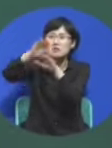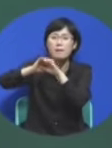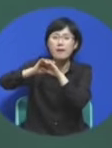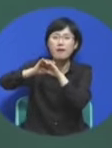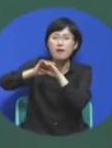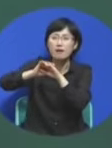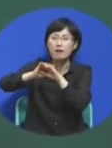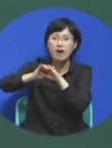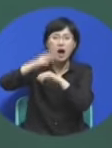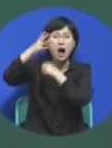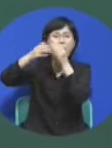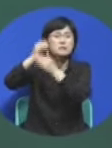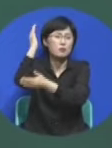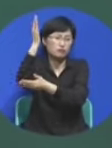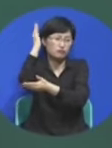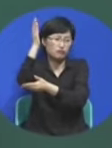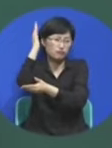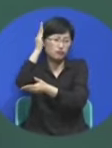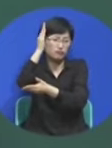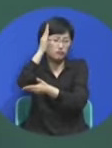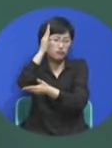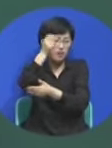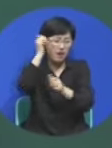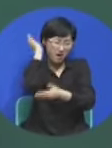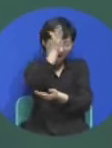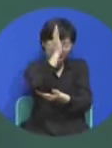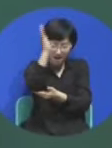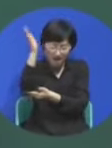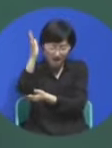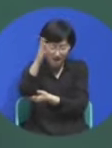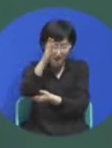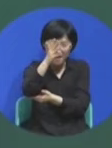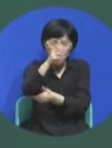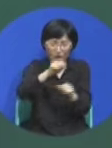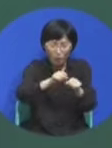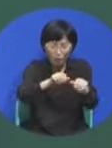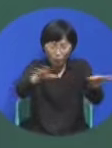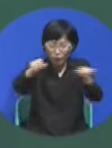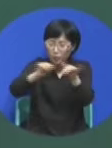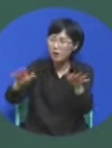역사가 눈에 보일 만큼 그런 시간들이었어요.